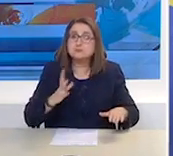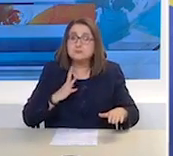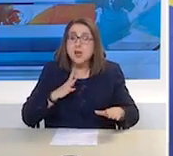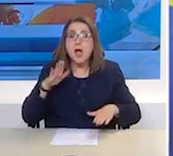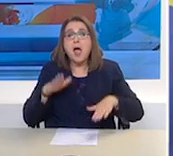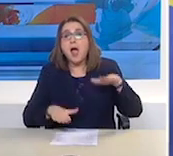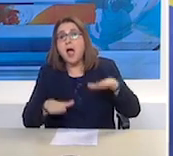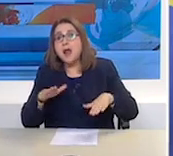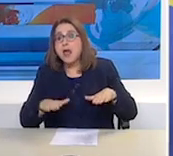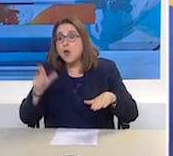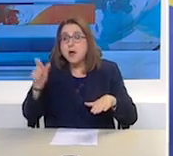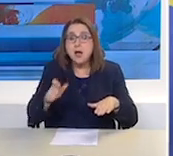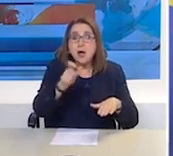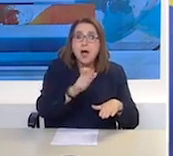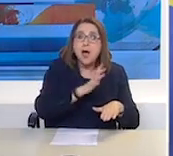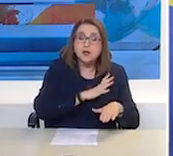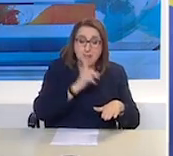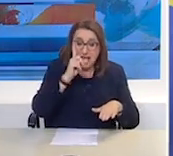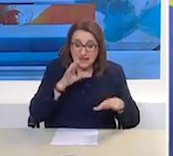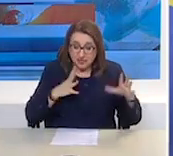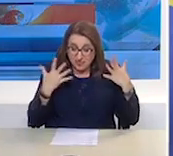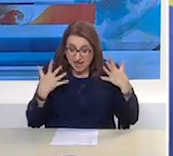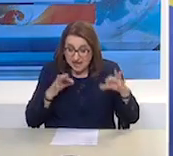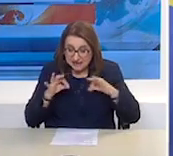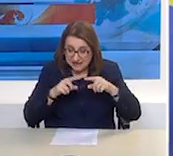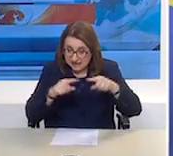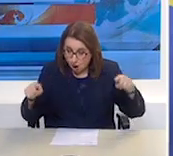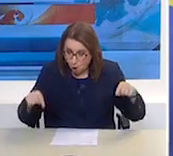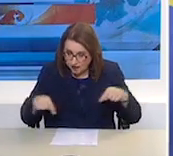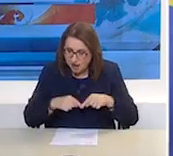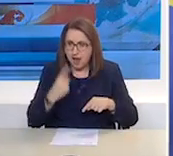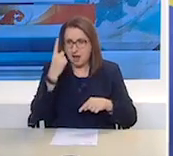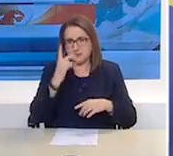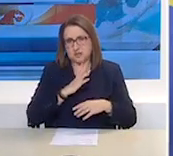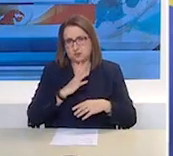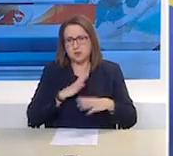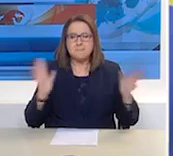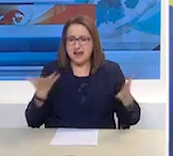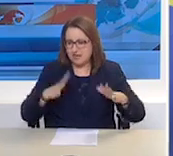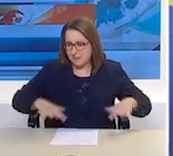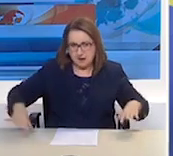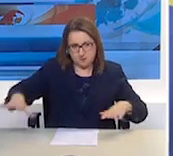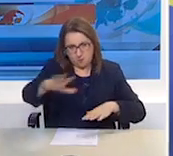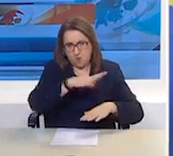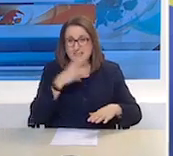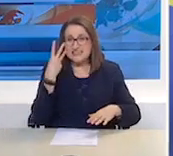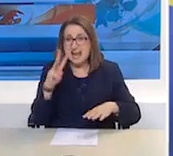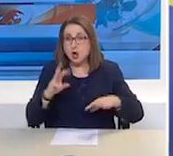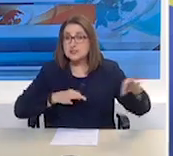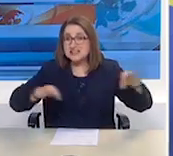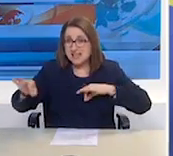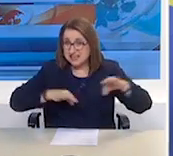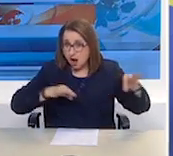την αναλογία ανά άτομο ανά 10 τετραγωνικά. Π.χ. σε ένα χώρο λατρείας επιφάνειας 300 τετραγωνικών, ο